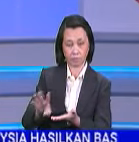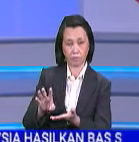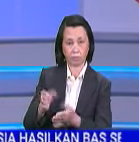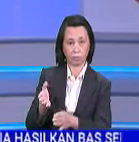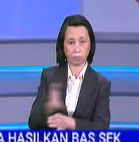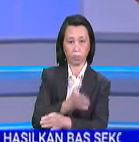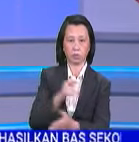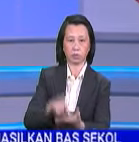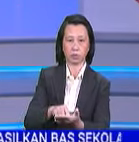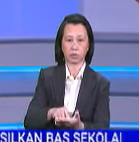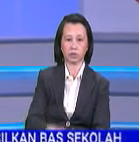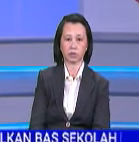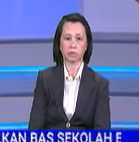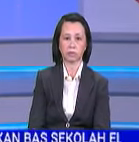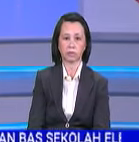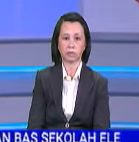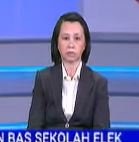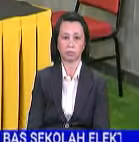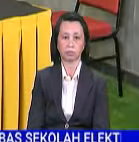ini.